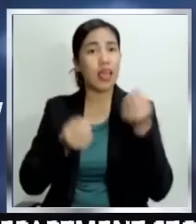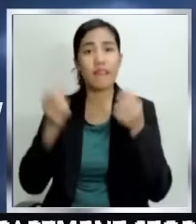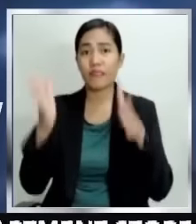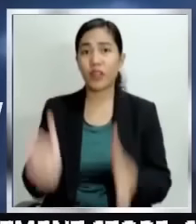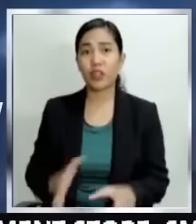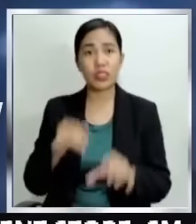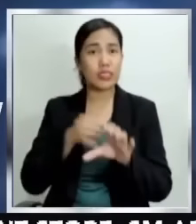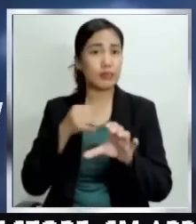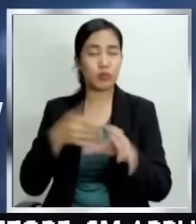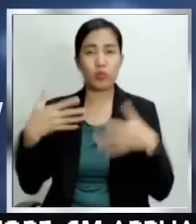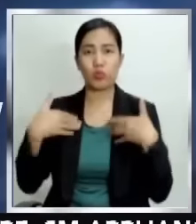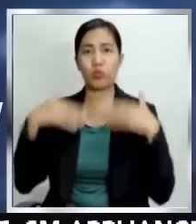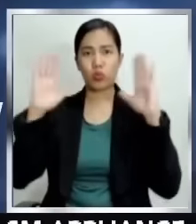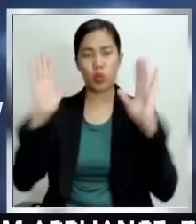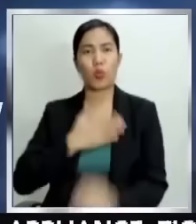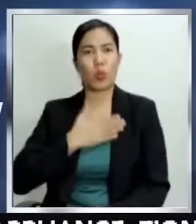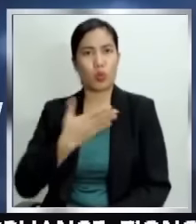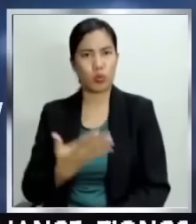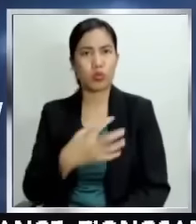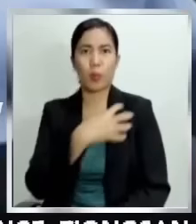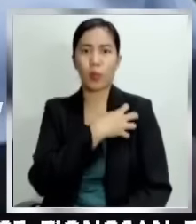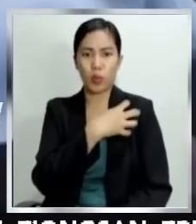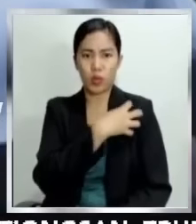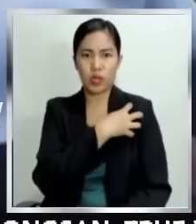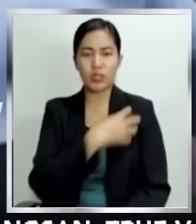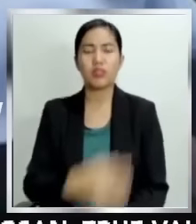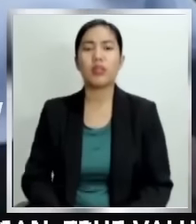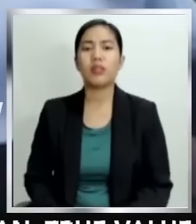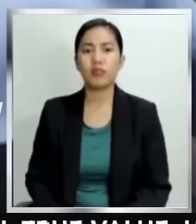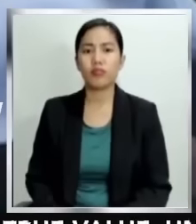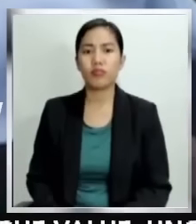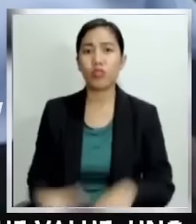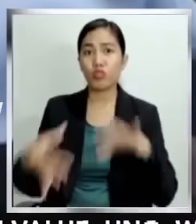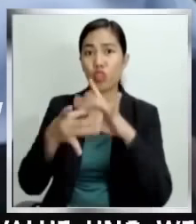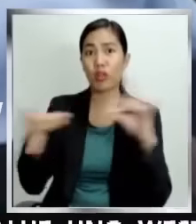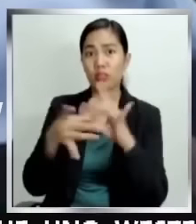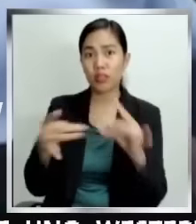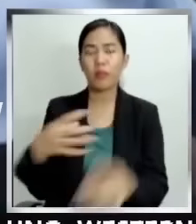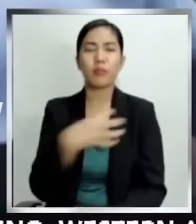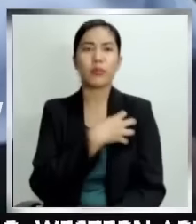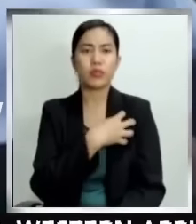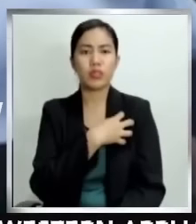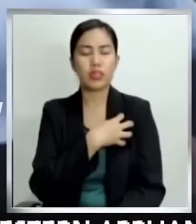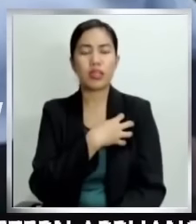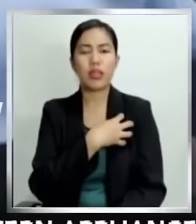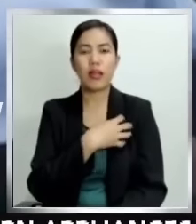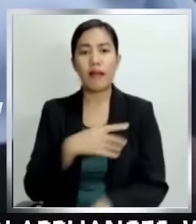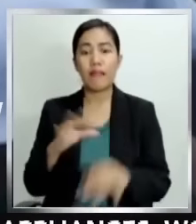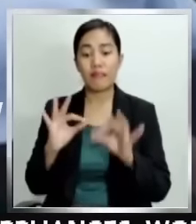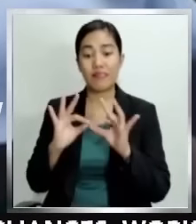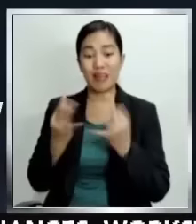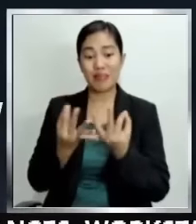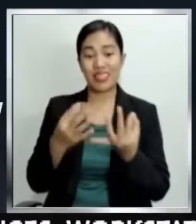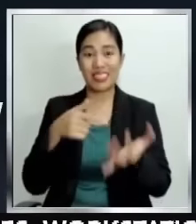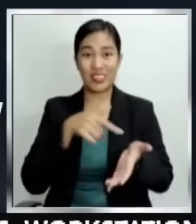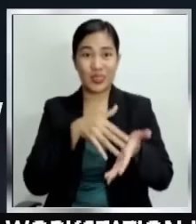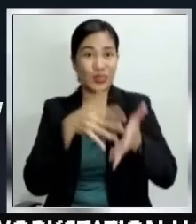Municipal Police Station. Ayon sa pulisya, hindi na umano kakasuhan ng pamilya ng namatay na biktima ang